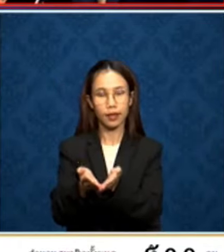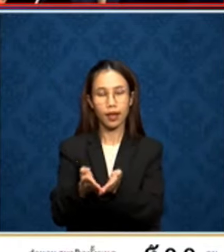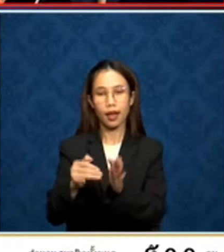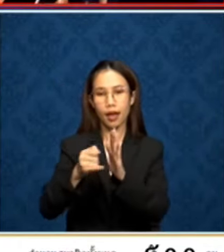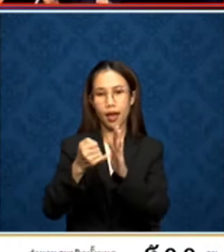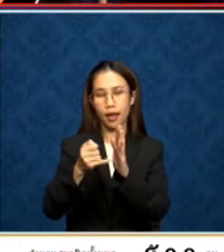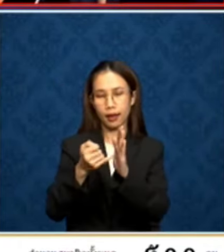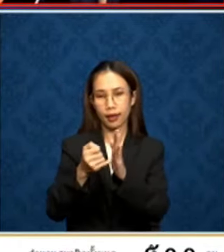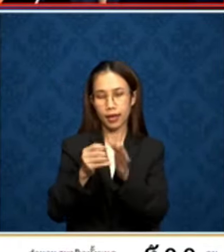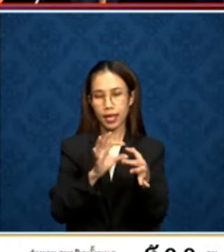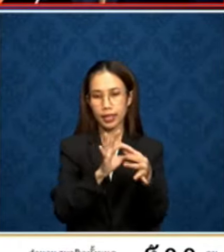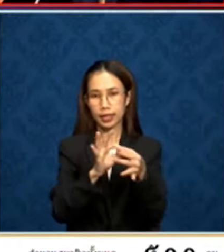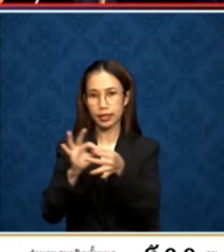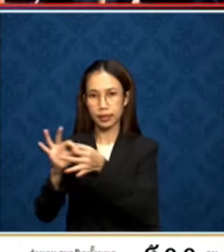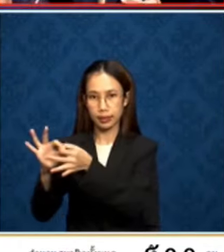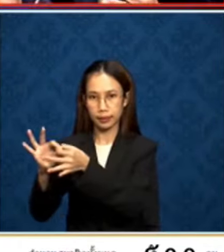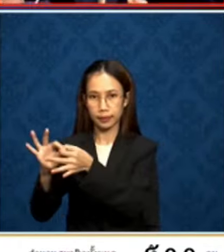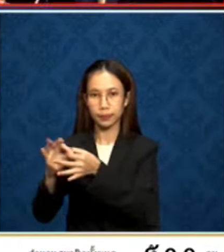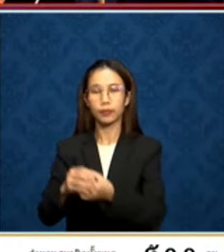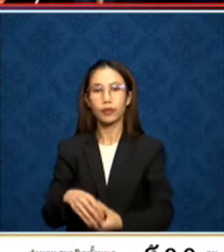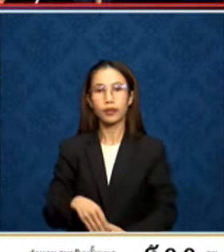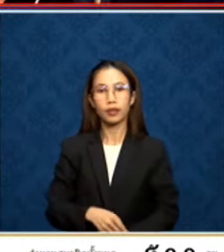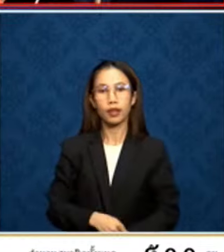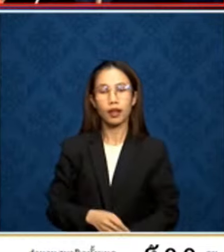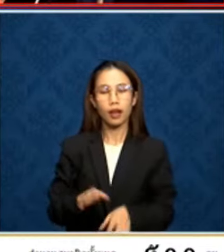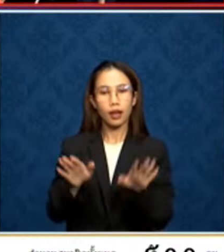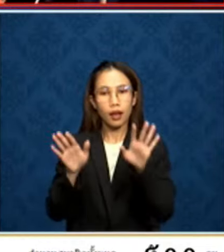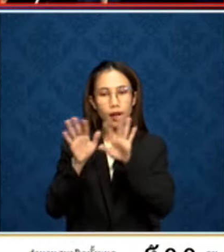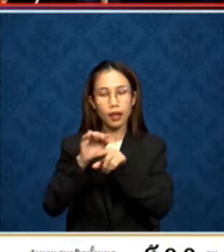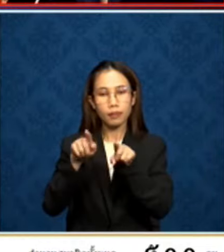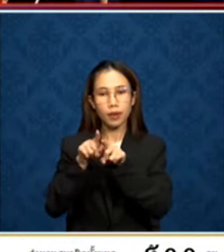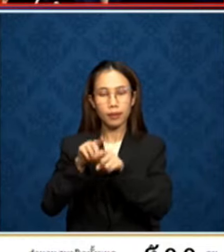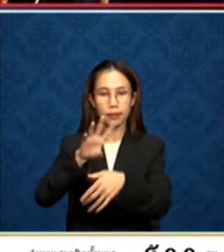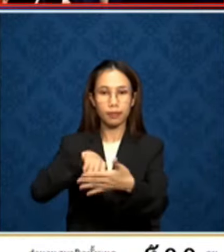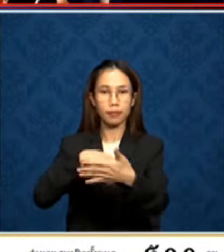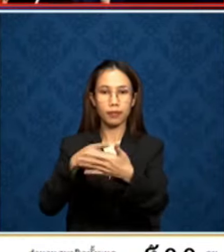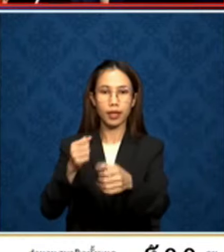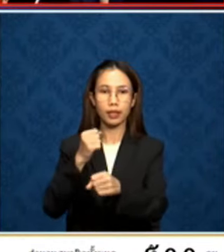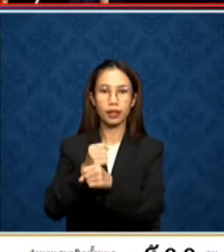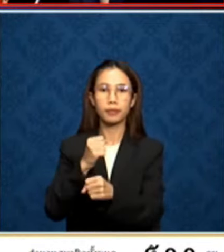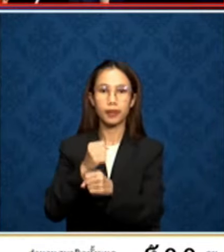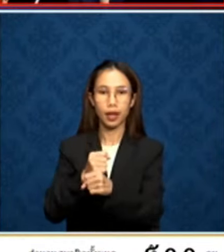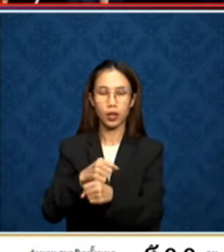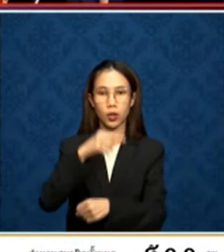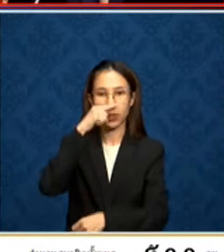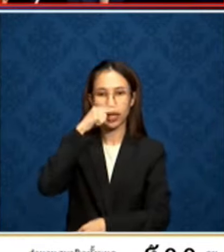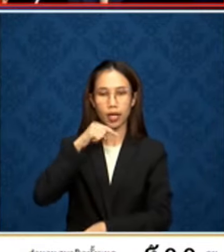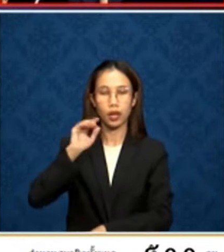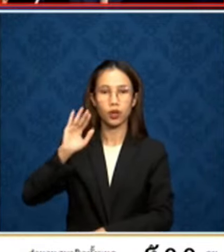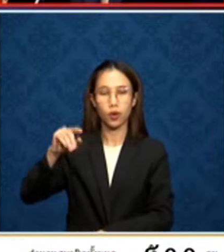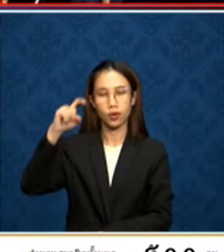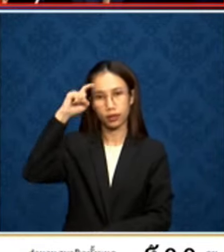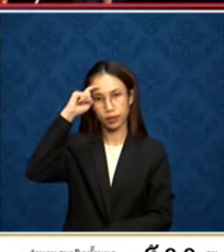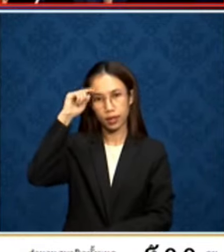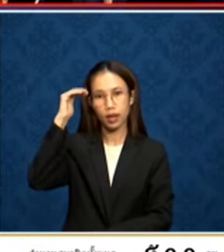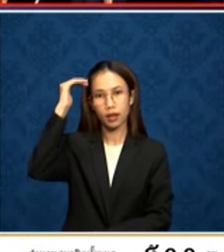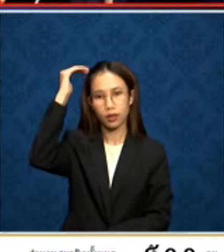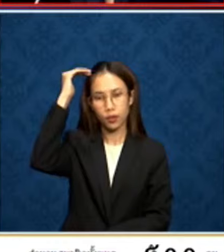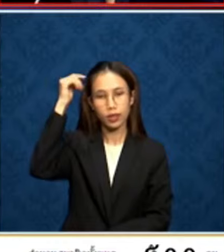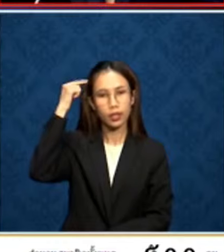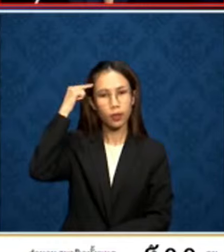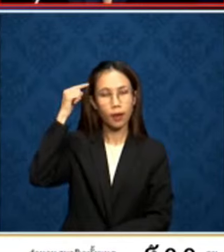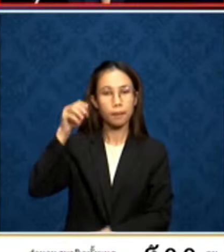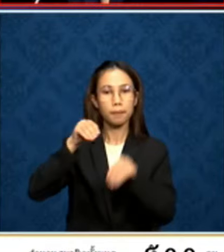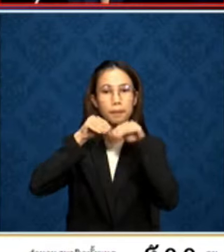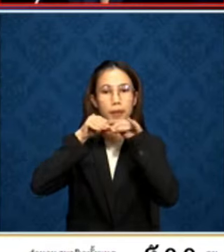ลาภคลื่นมากขึ้นจะเป็นการสอดคล้องกับนโยบายอThailandของท่านนายกรัฐมนตรีที่ประกาศ